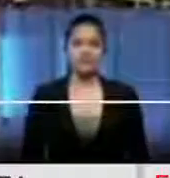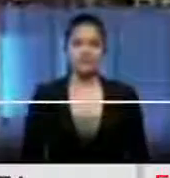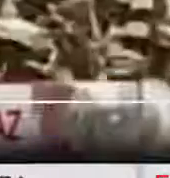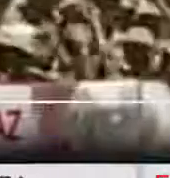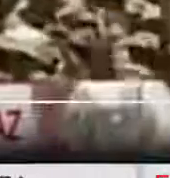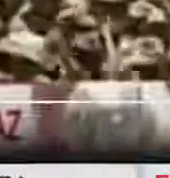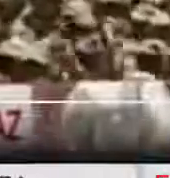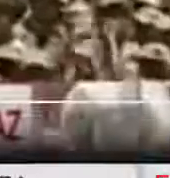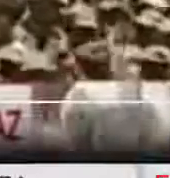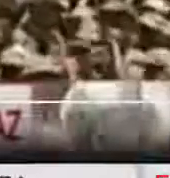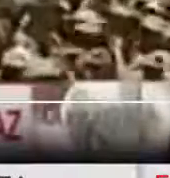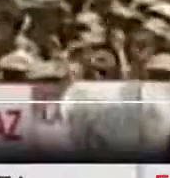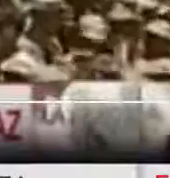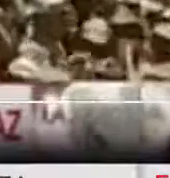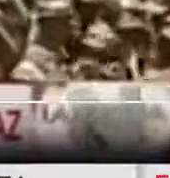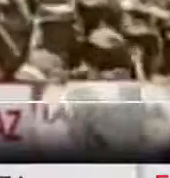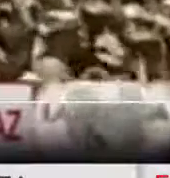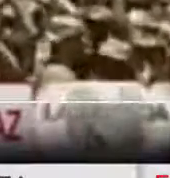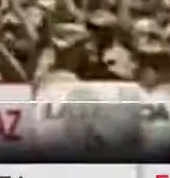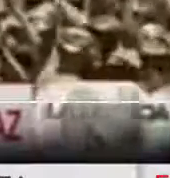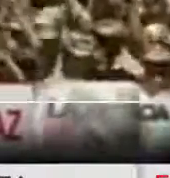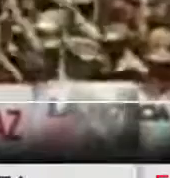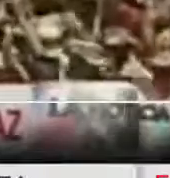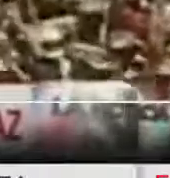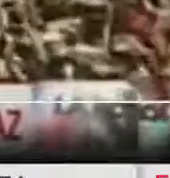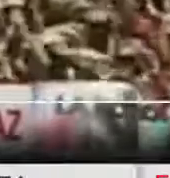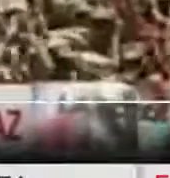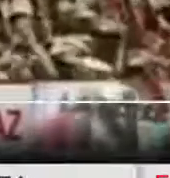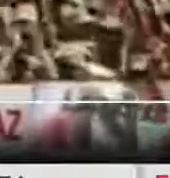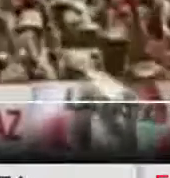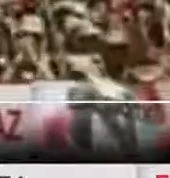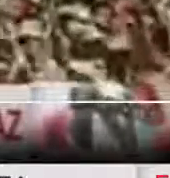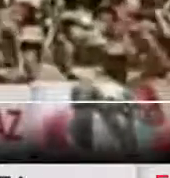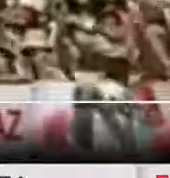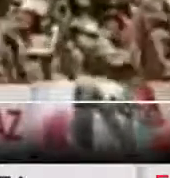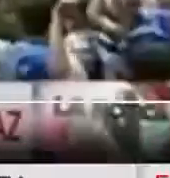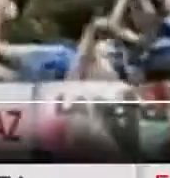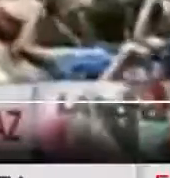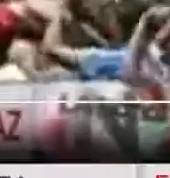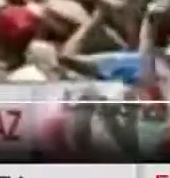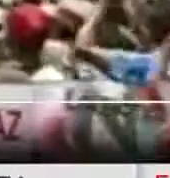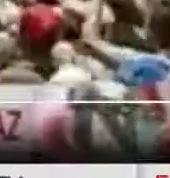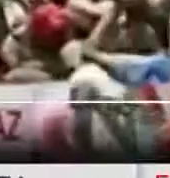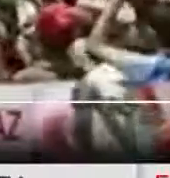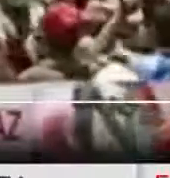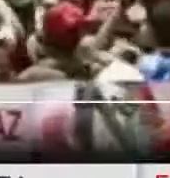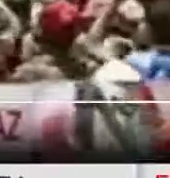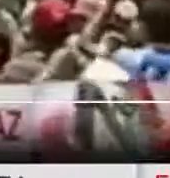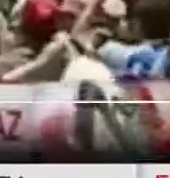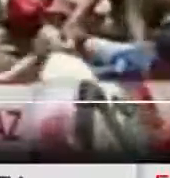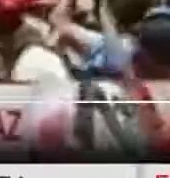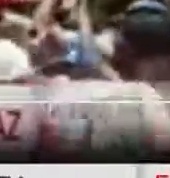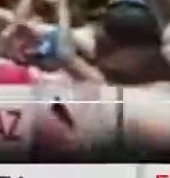Президент Венесуэлы Николас Мадуро рассказал о неудачной попытке госпереворота. По его словам, ее пытались